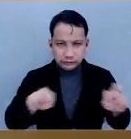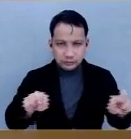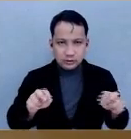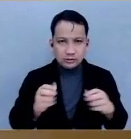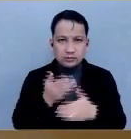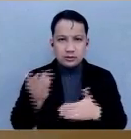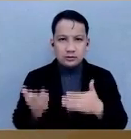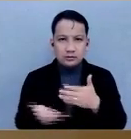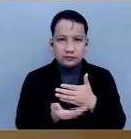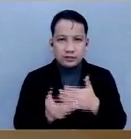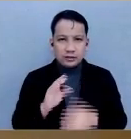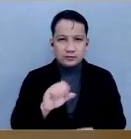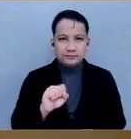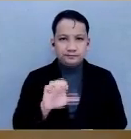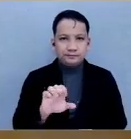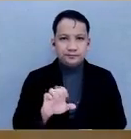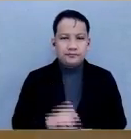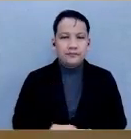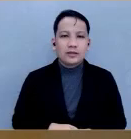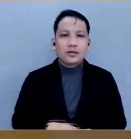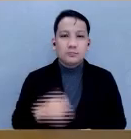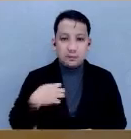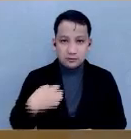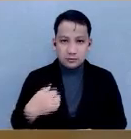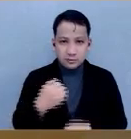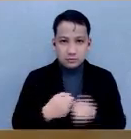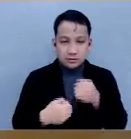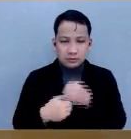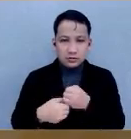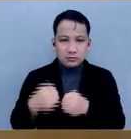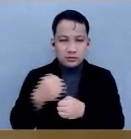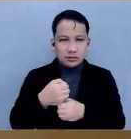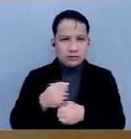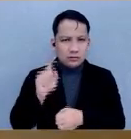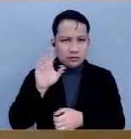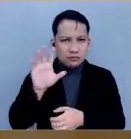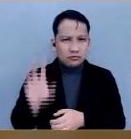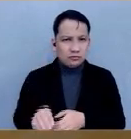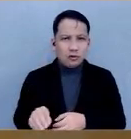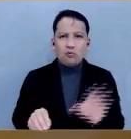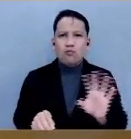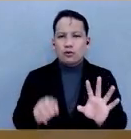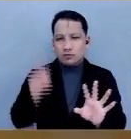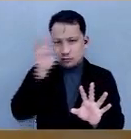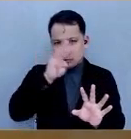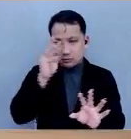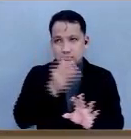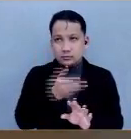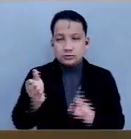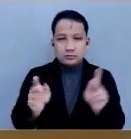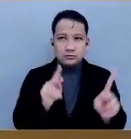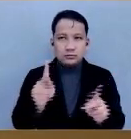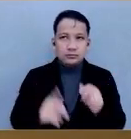kanila. Ayon sa Cotabato City Police, isolated ang nangyari kaya walang dapat ikabahala ang mga residente roon.